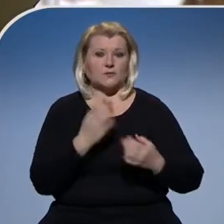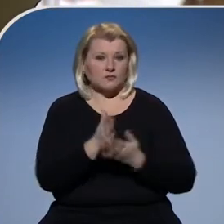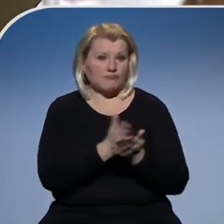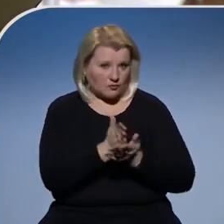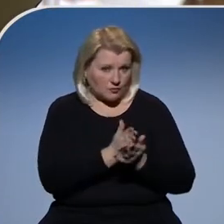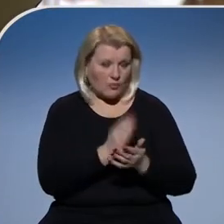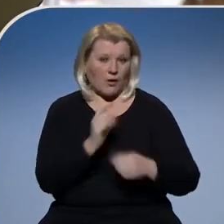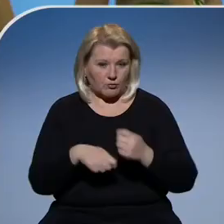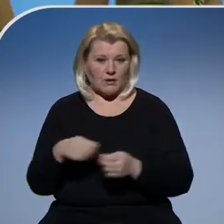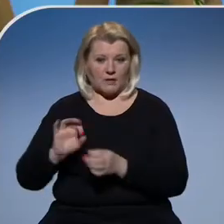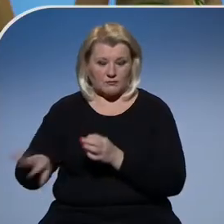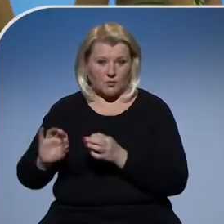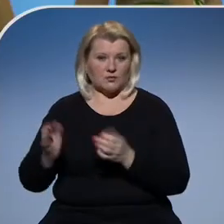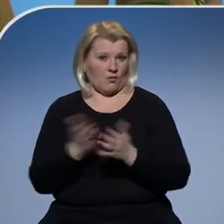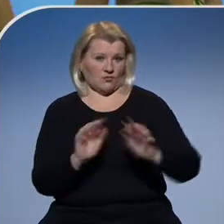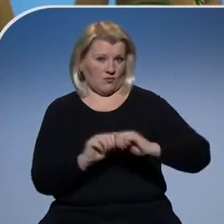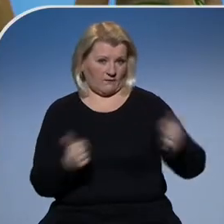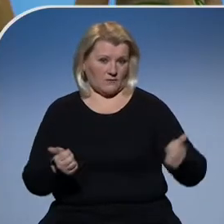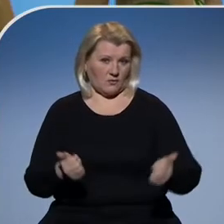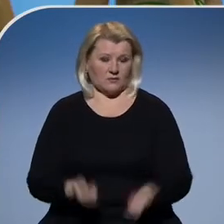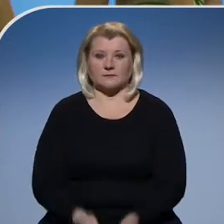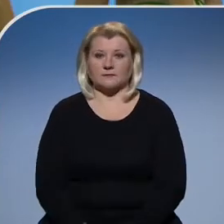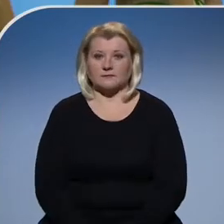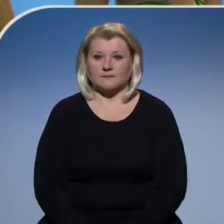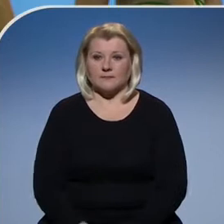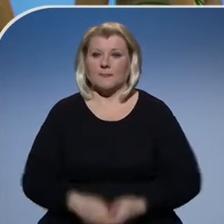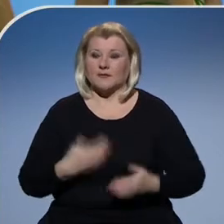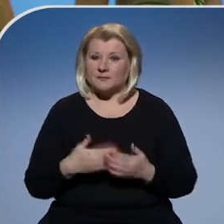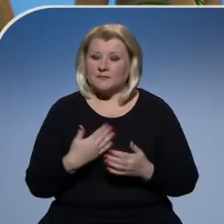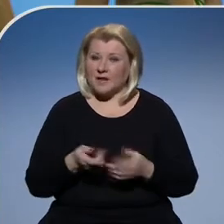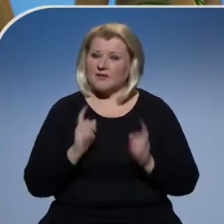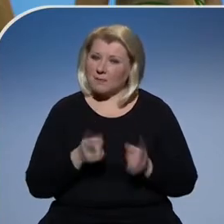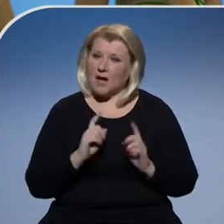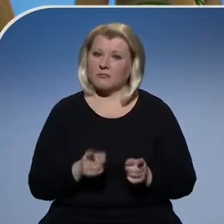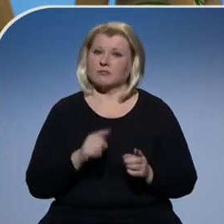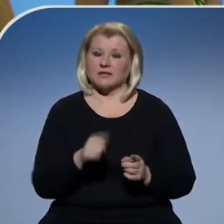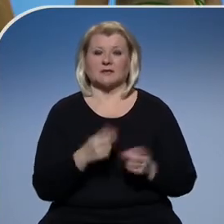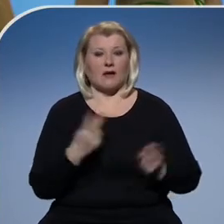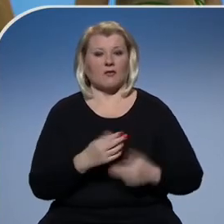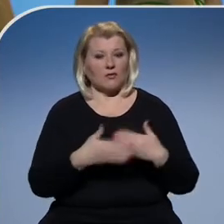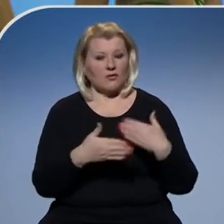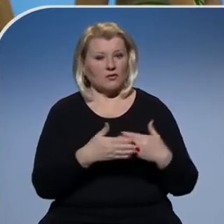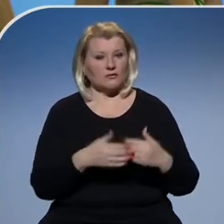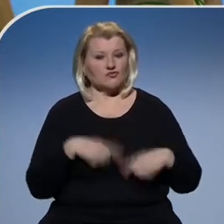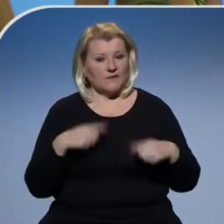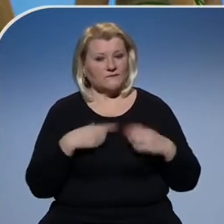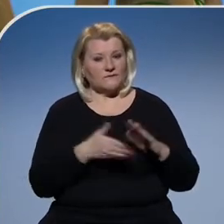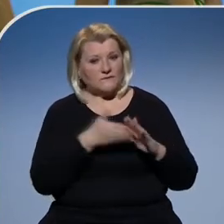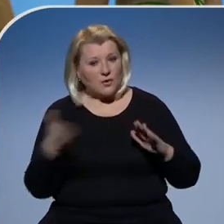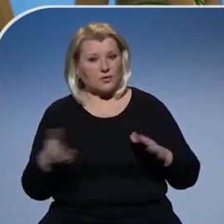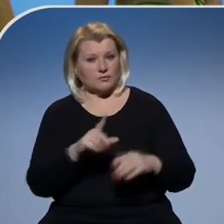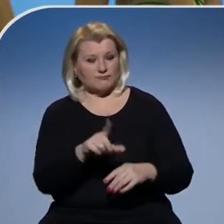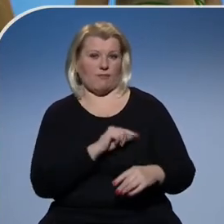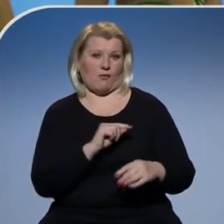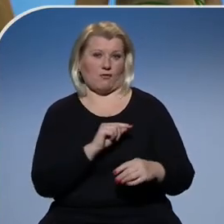toho zachováte a tím to končí? Já myslím, že by to měla být právě ta varianta, že skutečně je to takový ten průvodce životem. A pokud